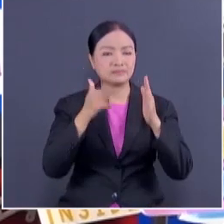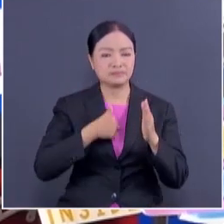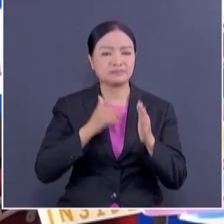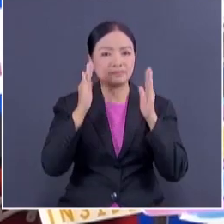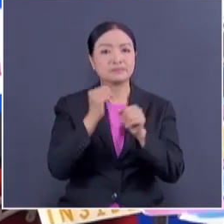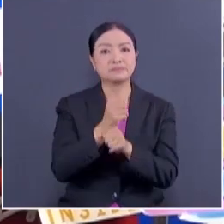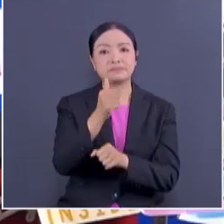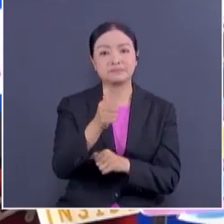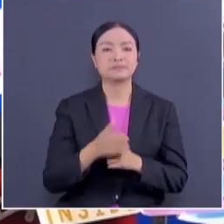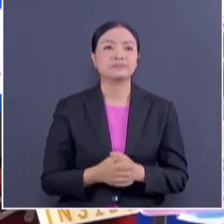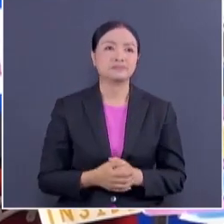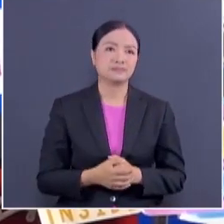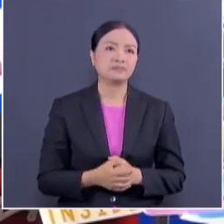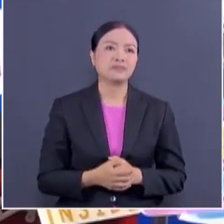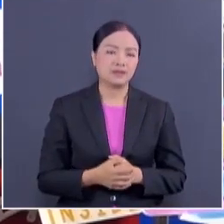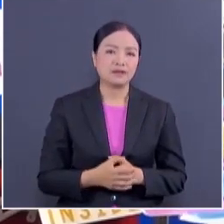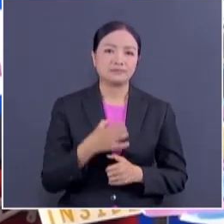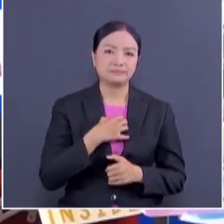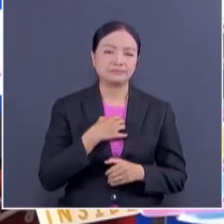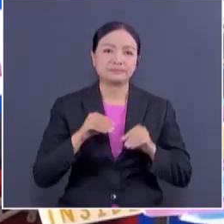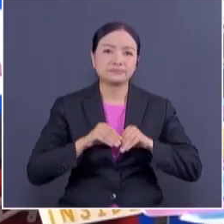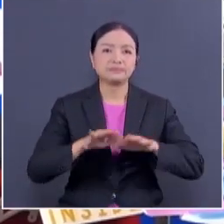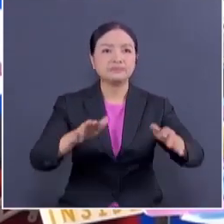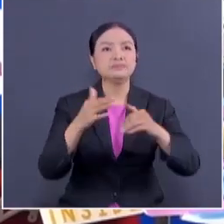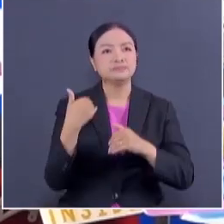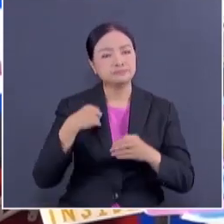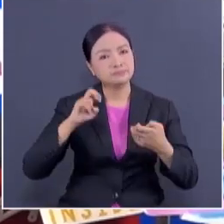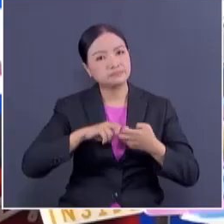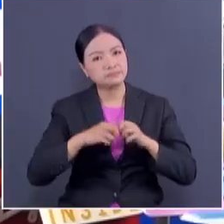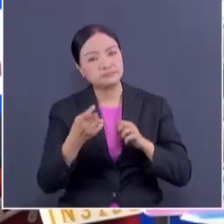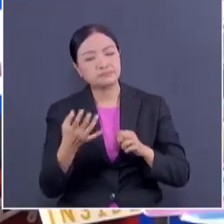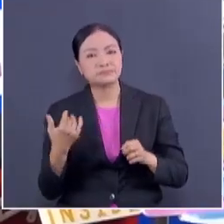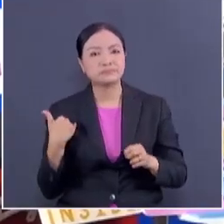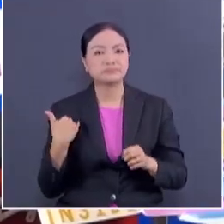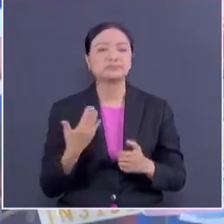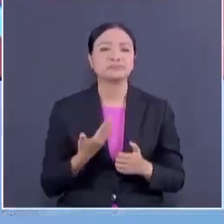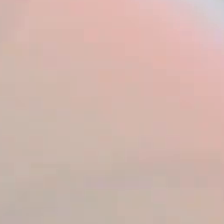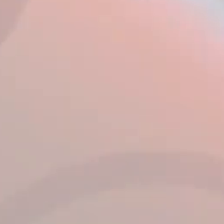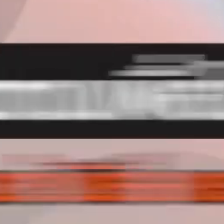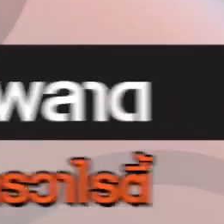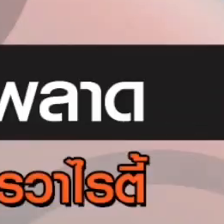ใจดีแล้วก็แบบอยากจะสะท้อนตัวนี้ออกมาจริงๆว่าแบบมันมีปัญหาอะไรเกิดขึ้นบ้าง